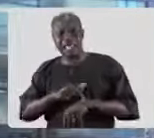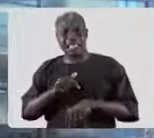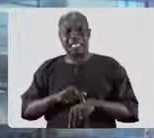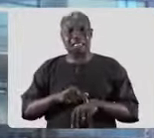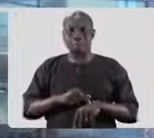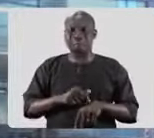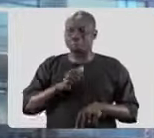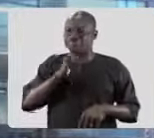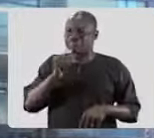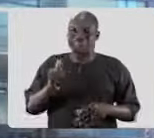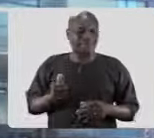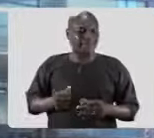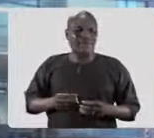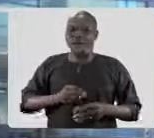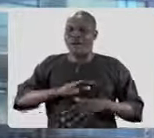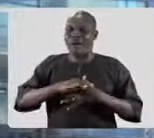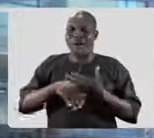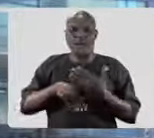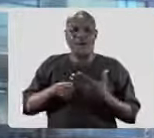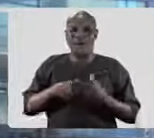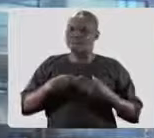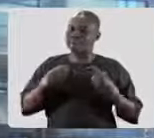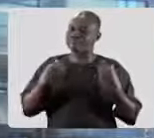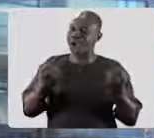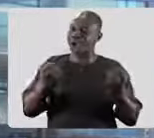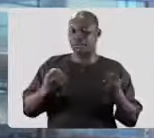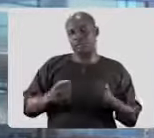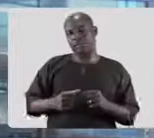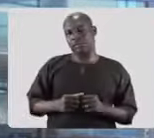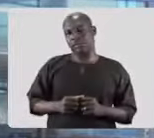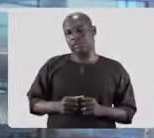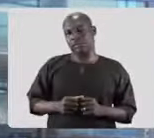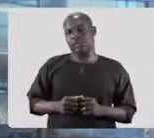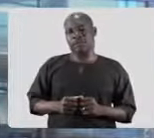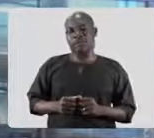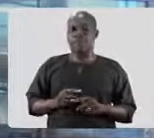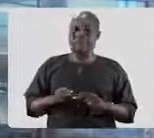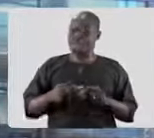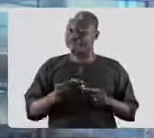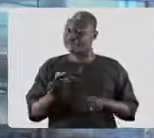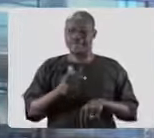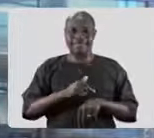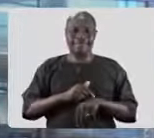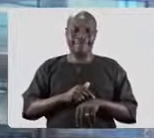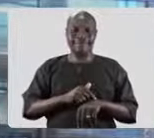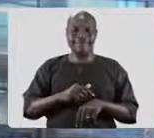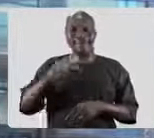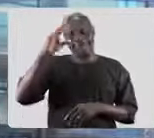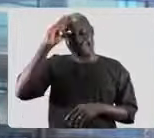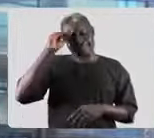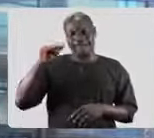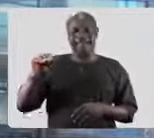ya nshada anya nipa ye ho den sa na encha na